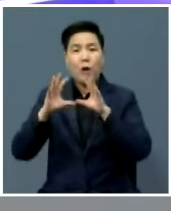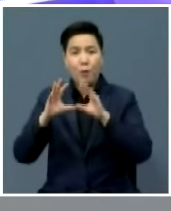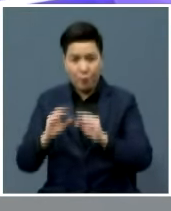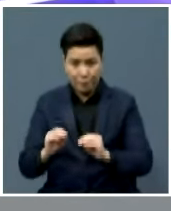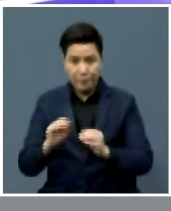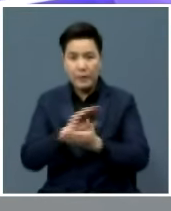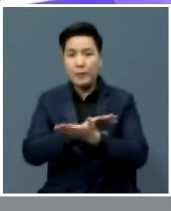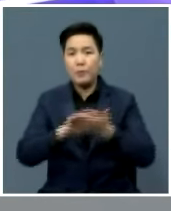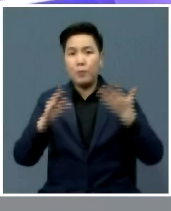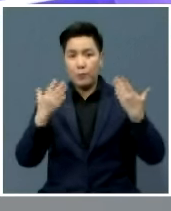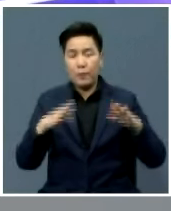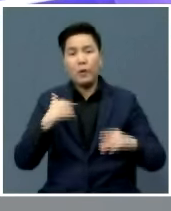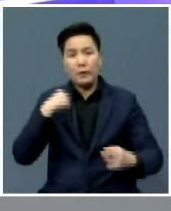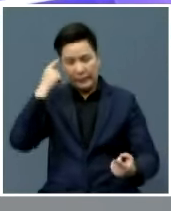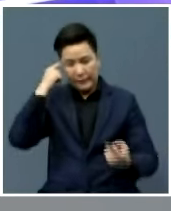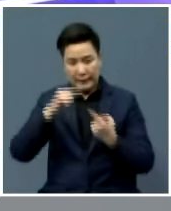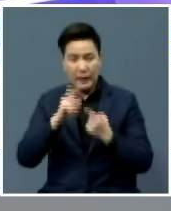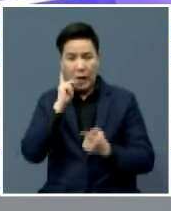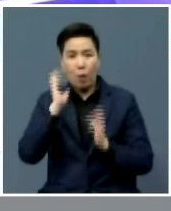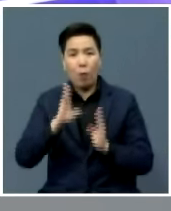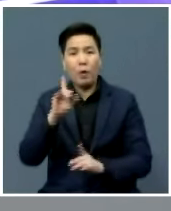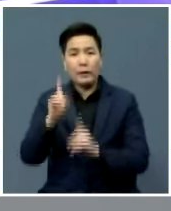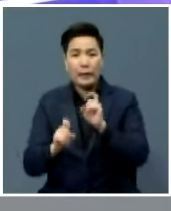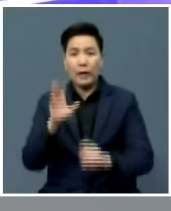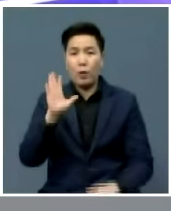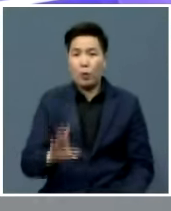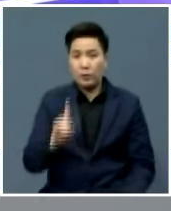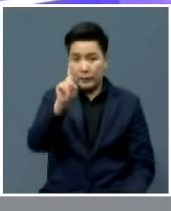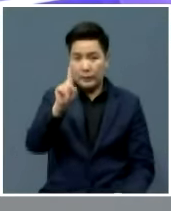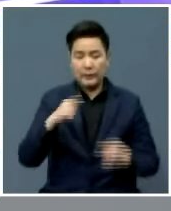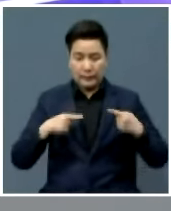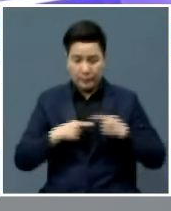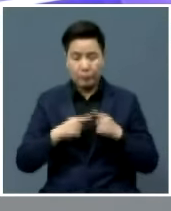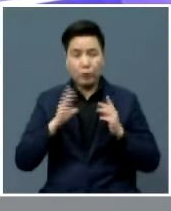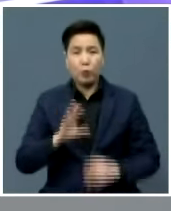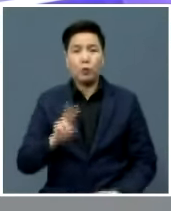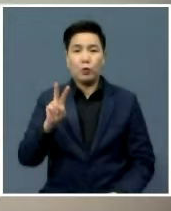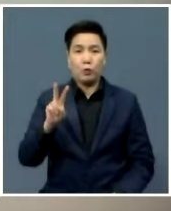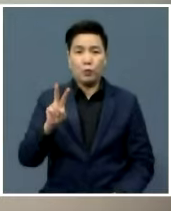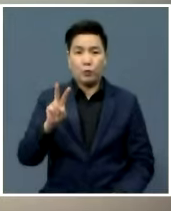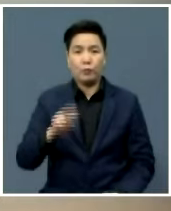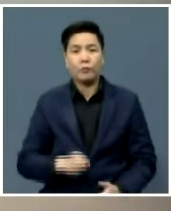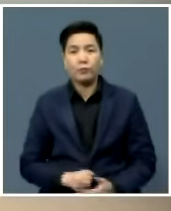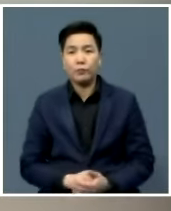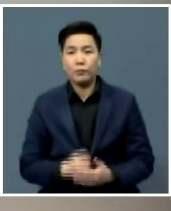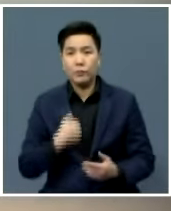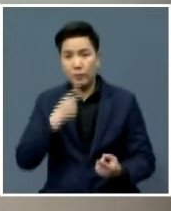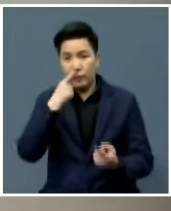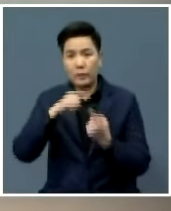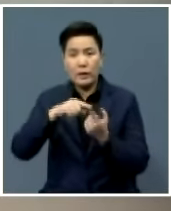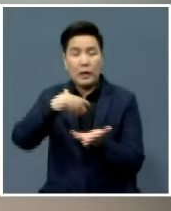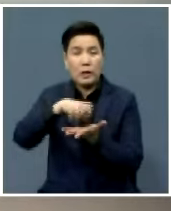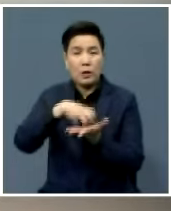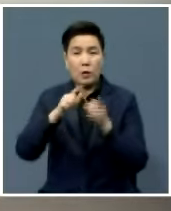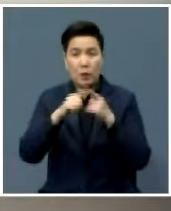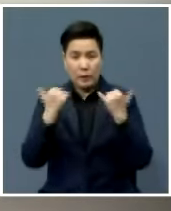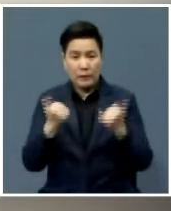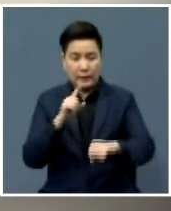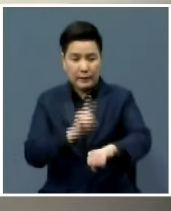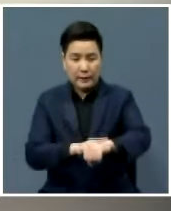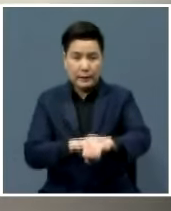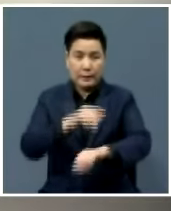ไปสักพักใหญ่ๆแล้วในเบื้องต้นมีรายงานผู้เสียชีวิต1รายและผู้บาดเจ็บ2รายค่ะสำหรับเหตุการณ์ที่เกิดขึ้นนะคะเมื่